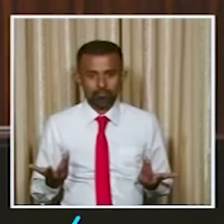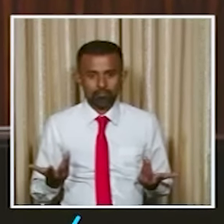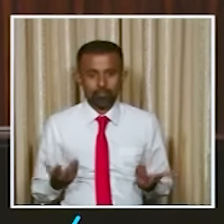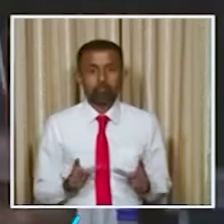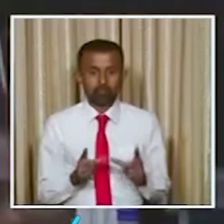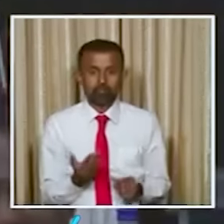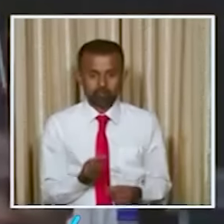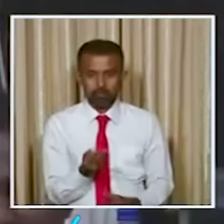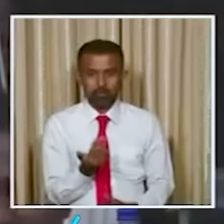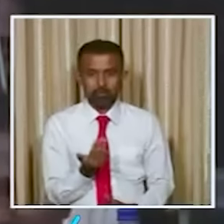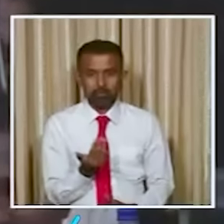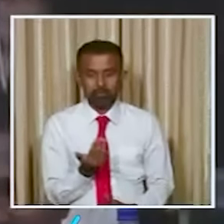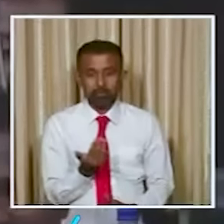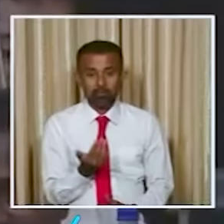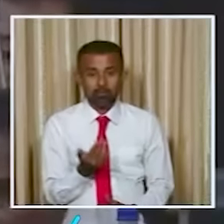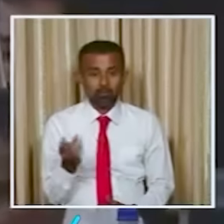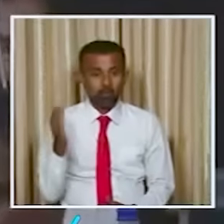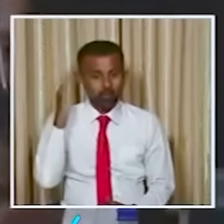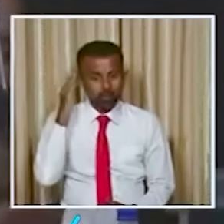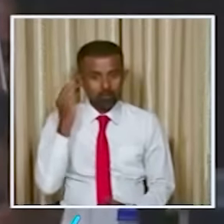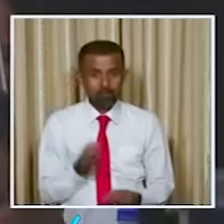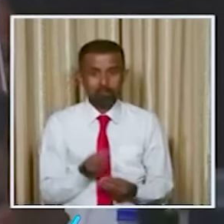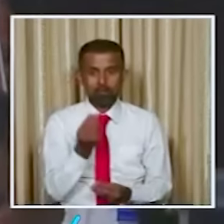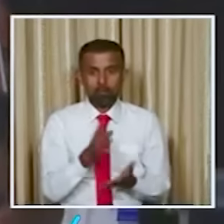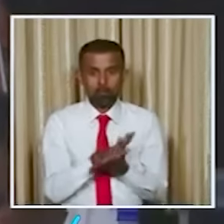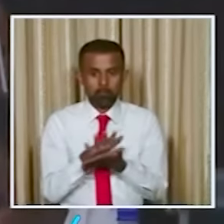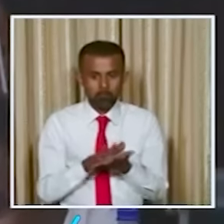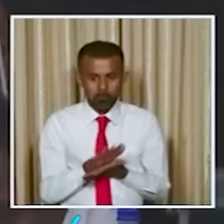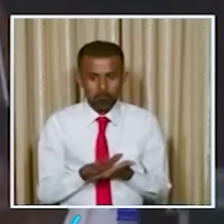ඉල්ලුවේ. හැබැයි මම එතුමියට ඒක ලබා දෙනවා පැහැදිලිවම.